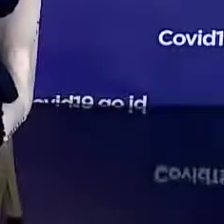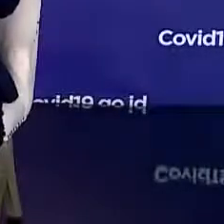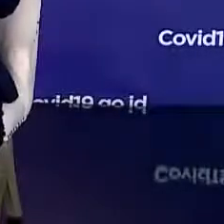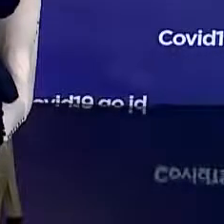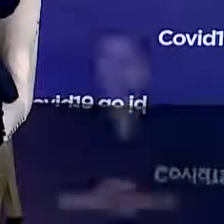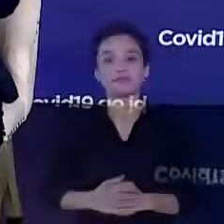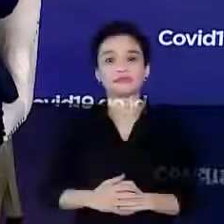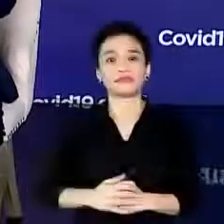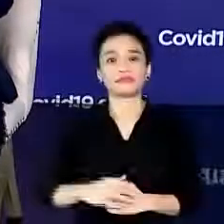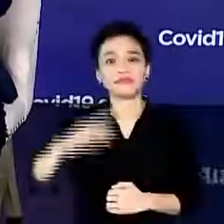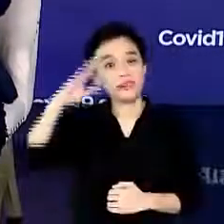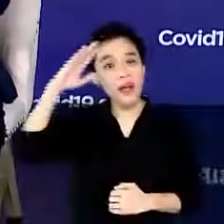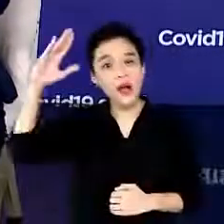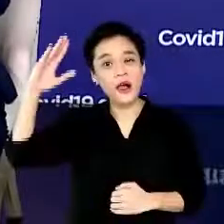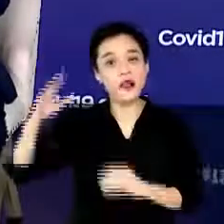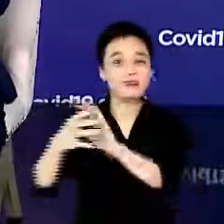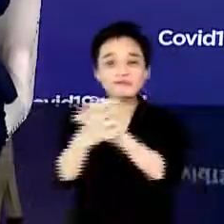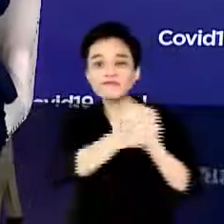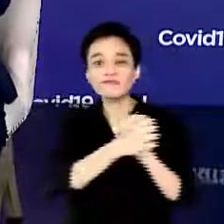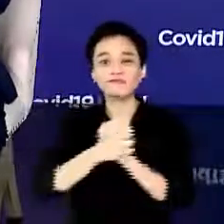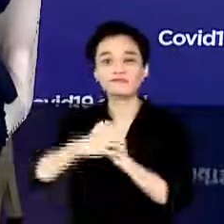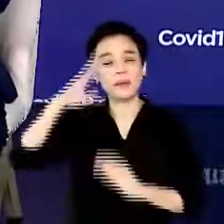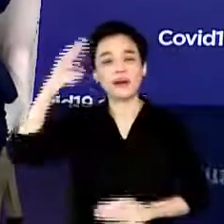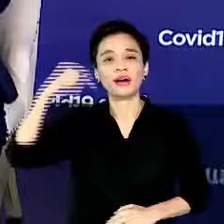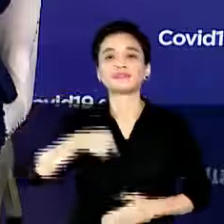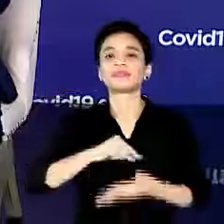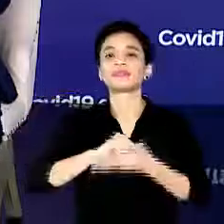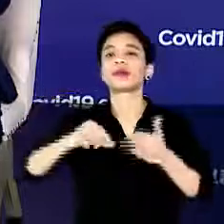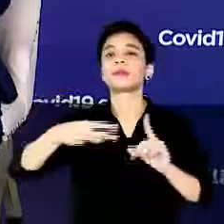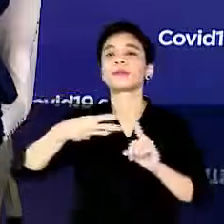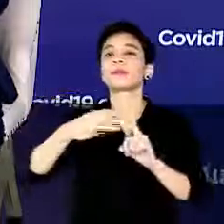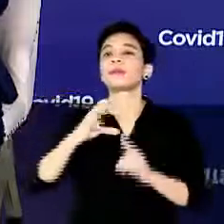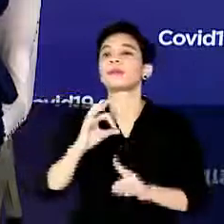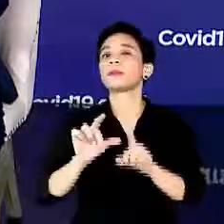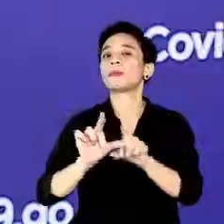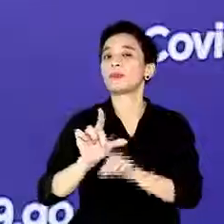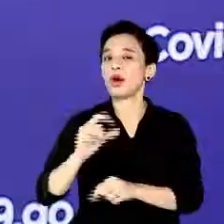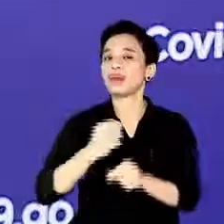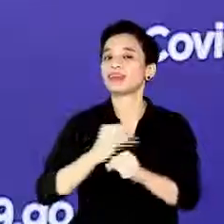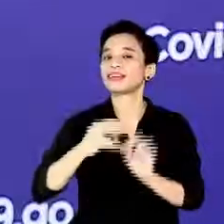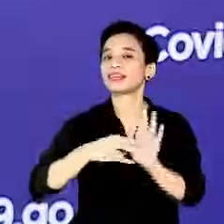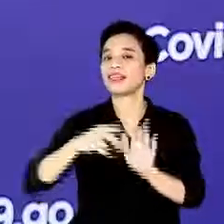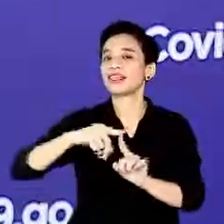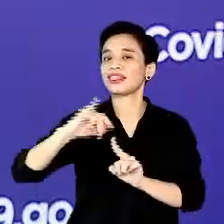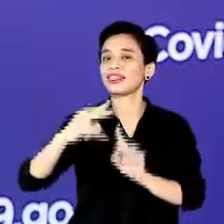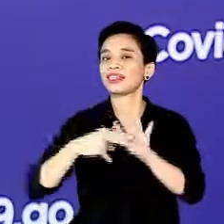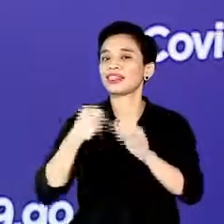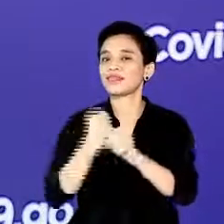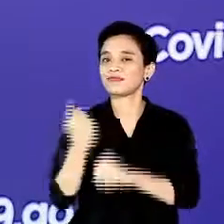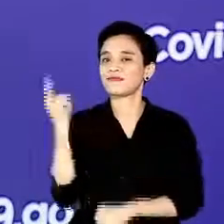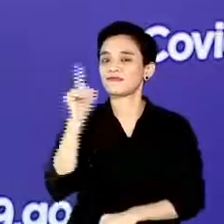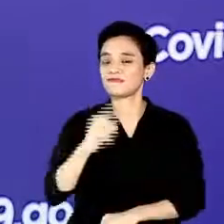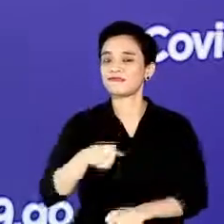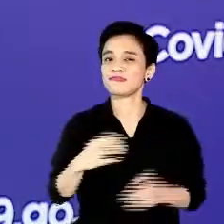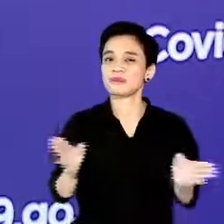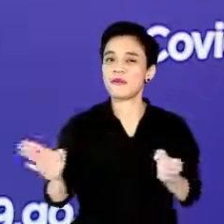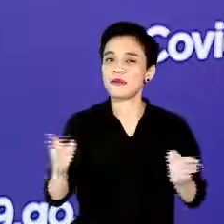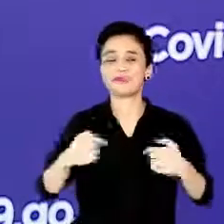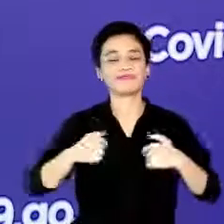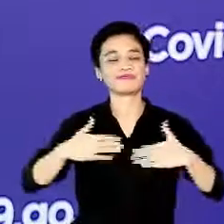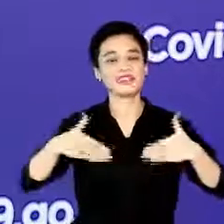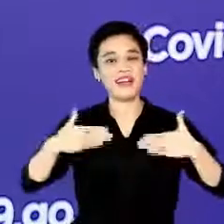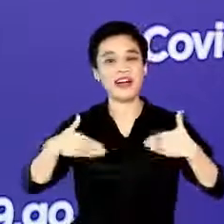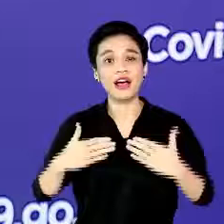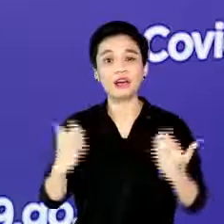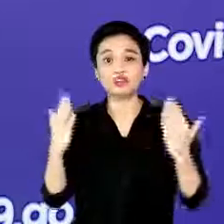Halo Halo sobat tangguh Apa kabar senang sekali saya Boy bakamaro Ginting dapat hadir menemani anda pada siang hari ini Semoga tetap sehat